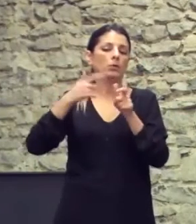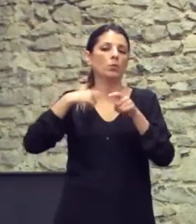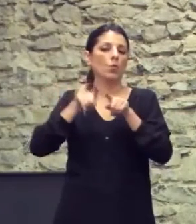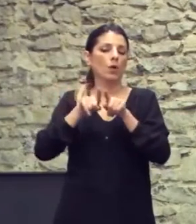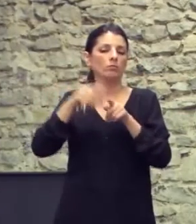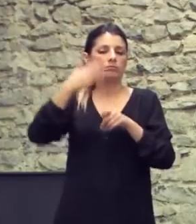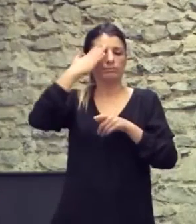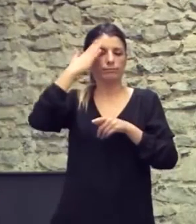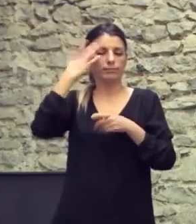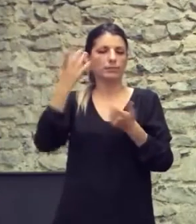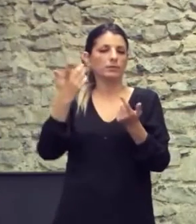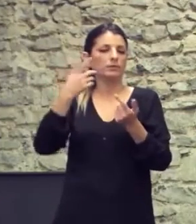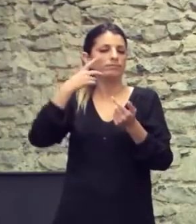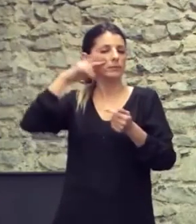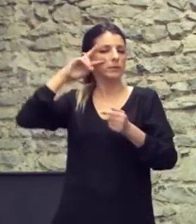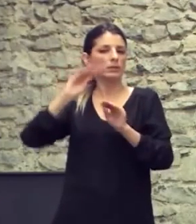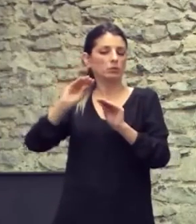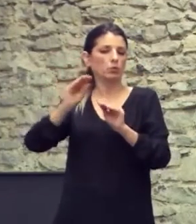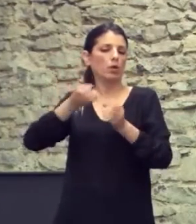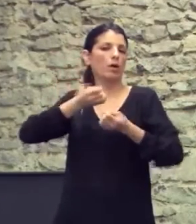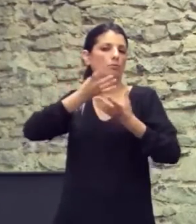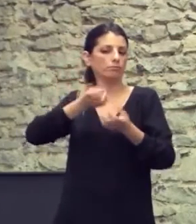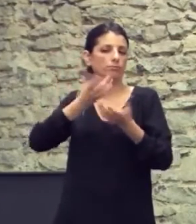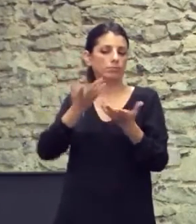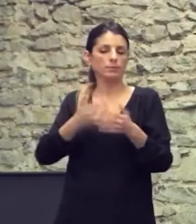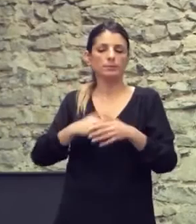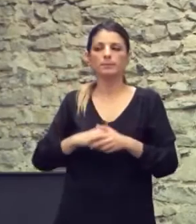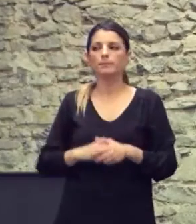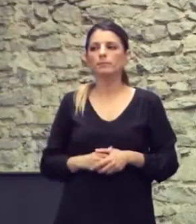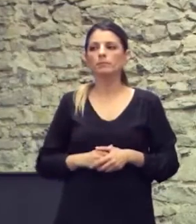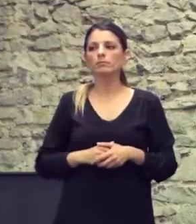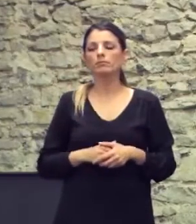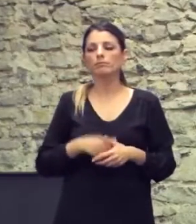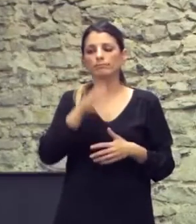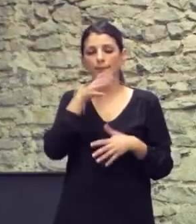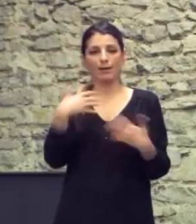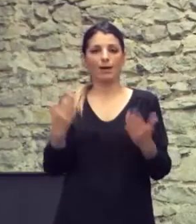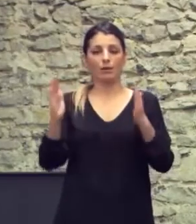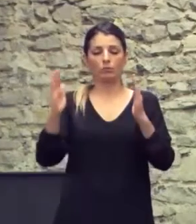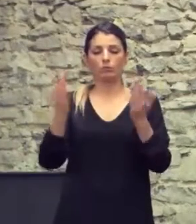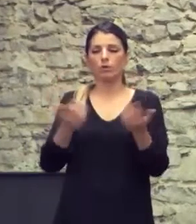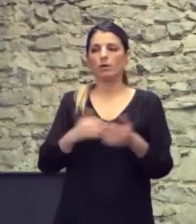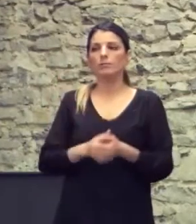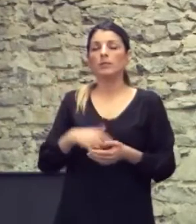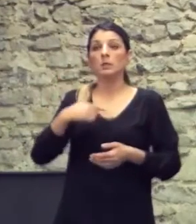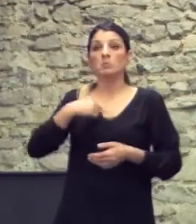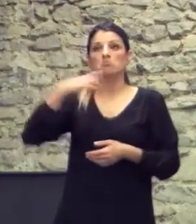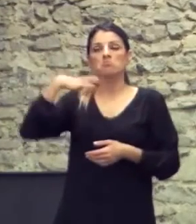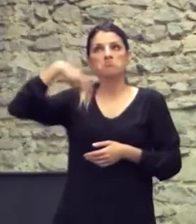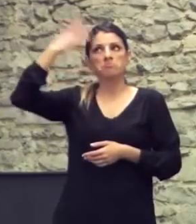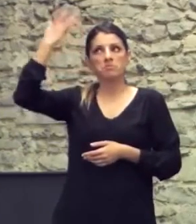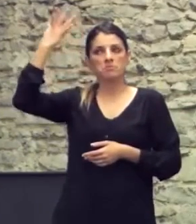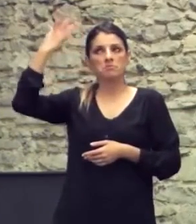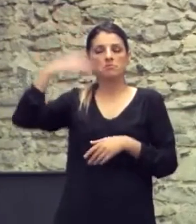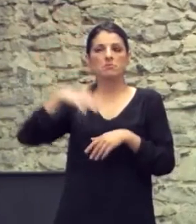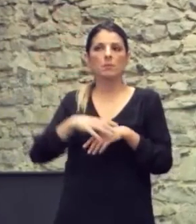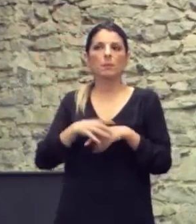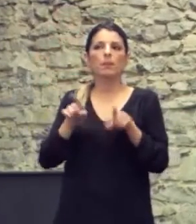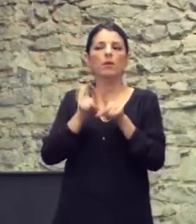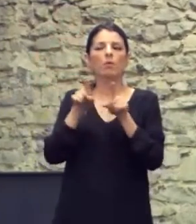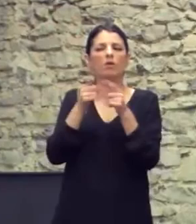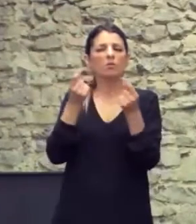izate nagusi hortaz. Bai beraien iraganaz, bai beraien orainaldiaz eta bar. Eta irutu zitzaidan, nikoa kontra